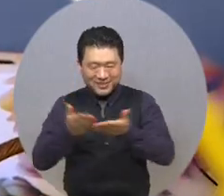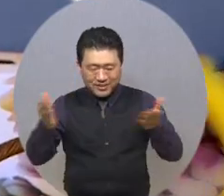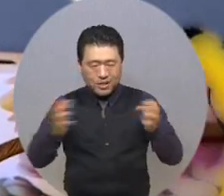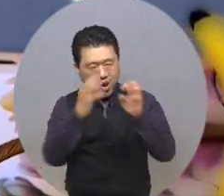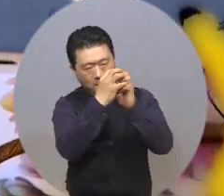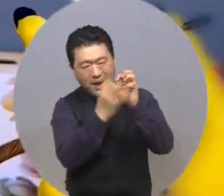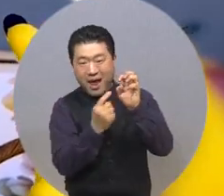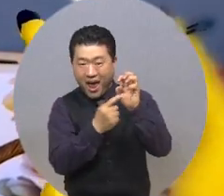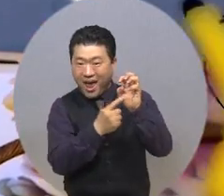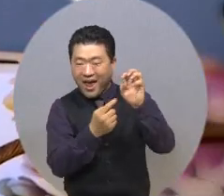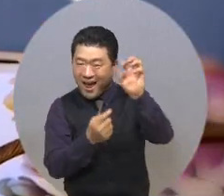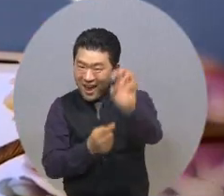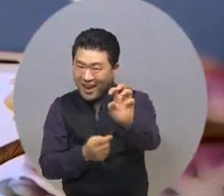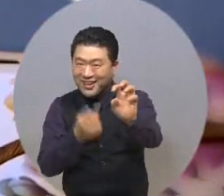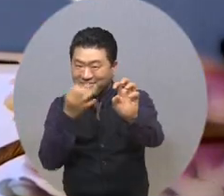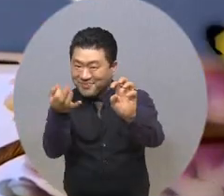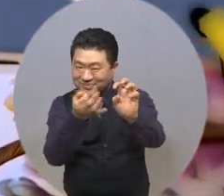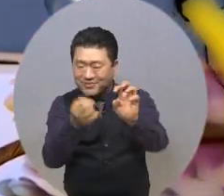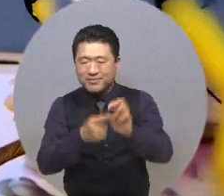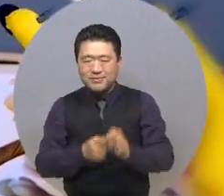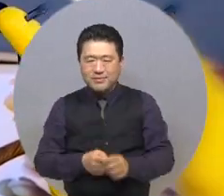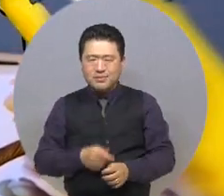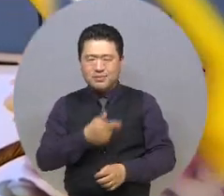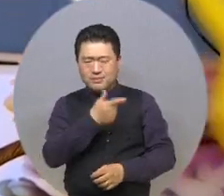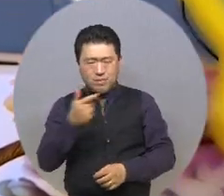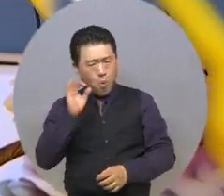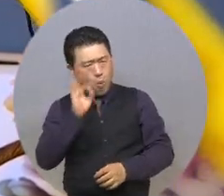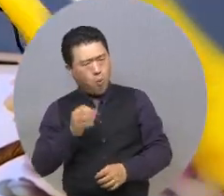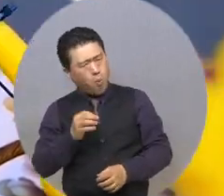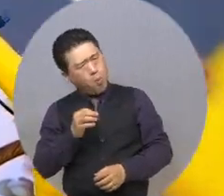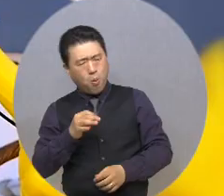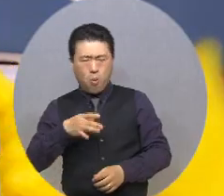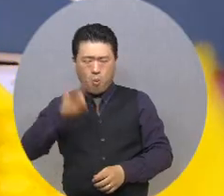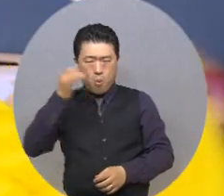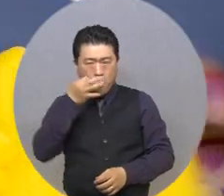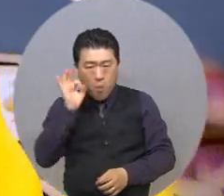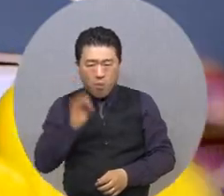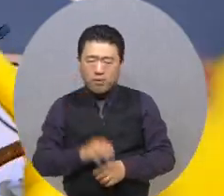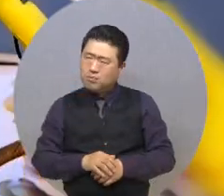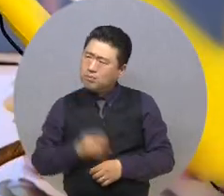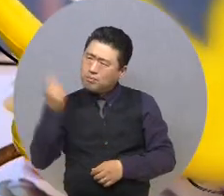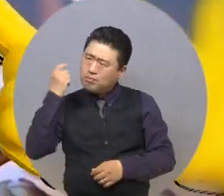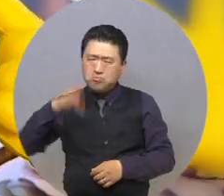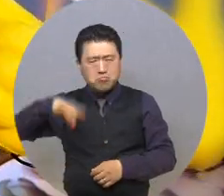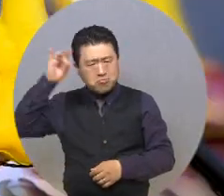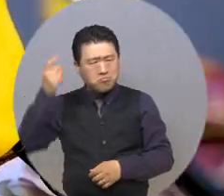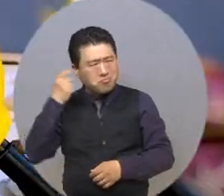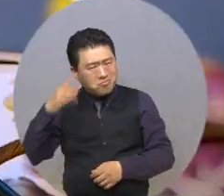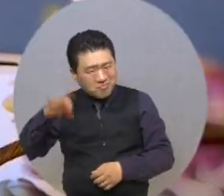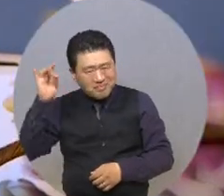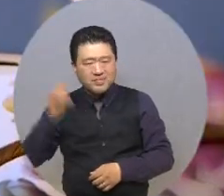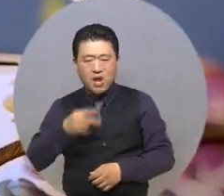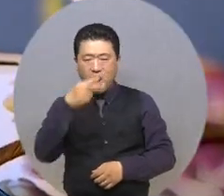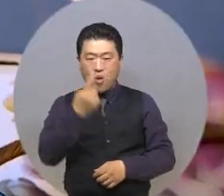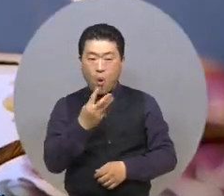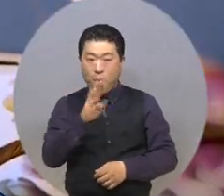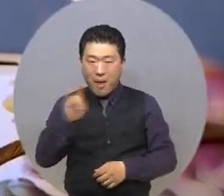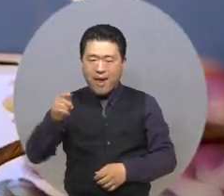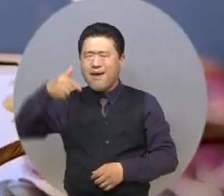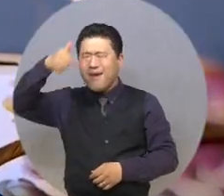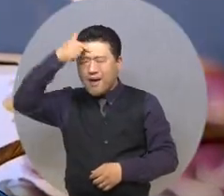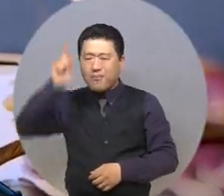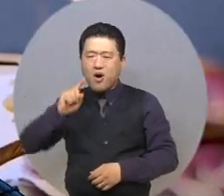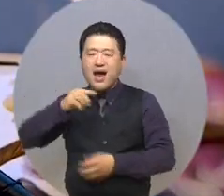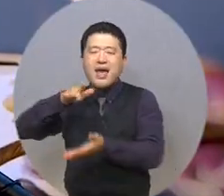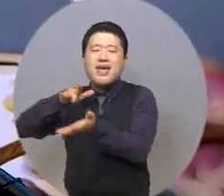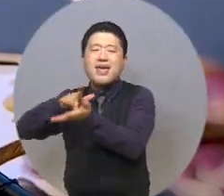돌배를 소개해드리려고 가지고 왔어요. 돌배 굉장히 생소하시죠? 아, 어디서 들어봤지? 이 돌배는 예로부터 약으로